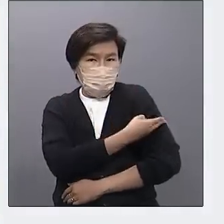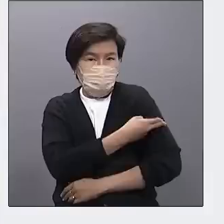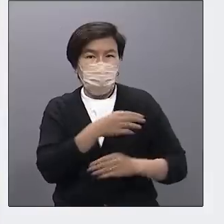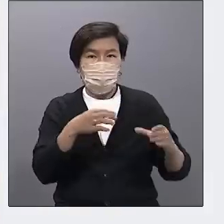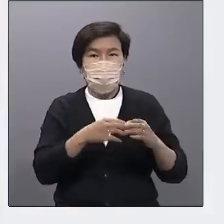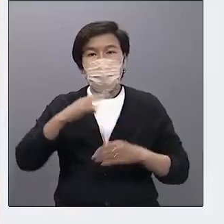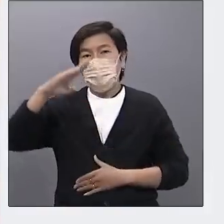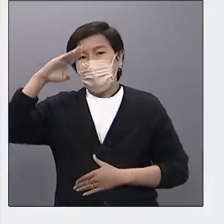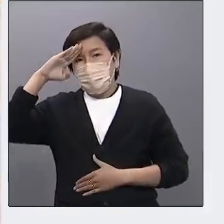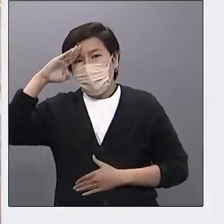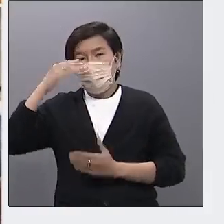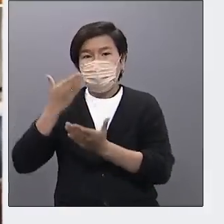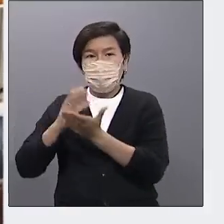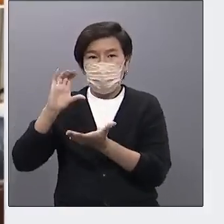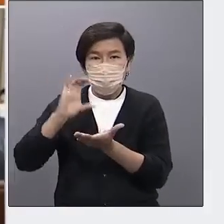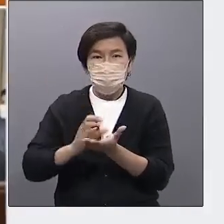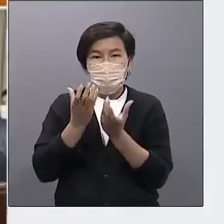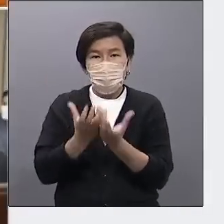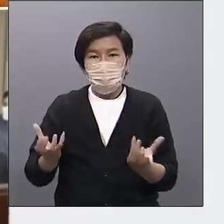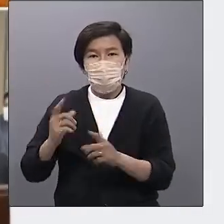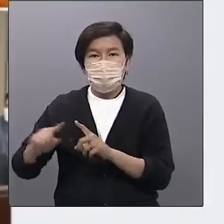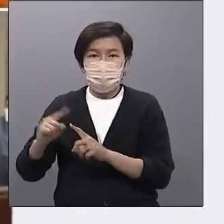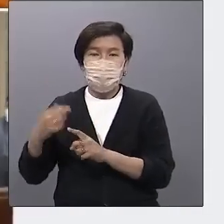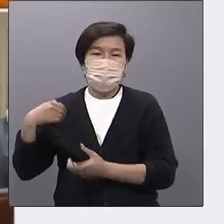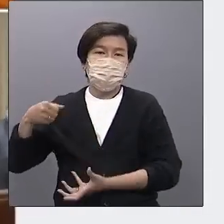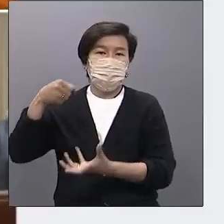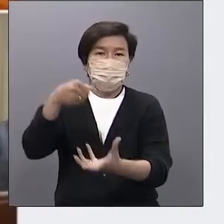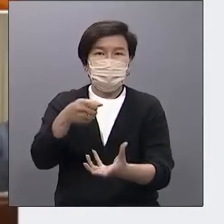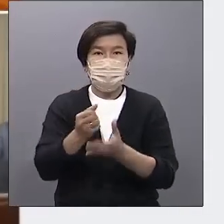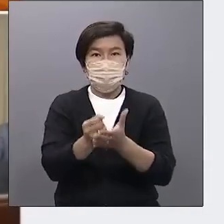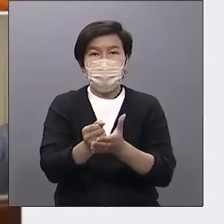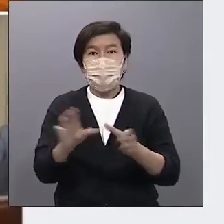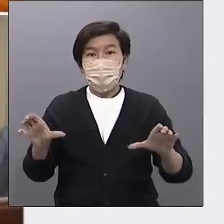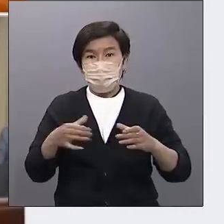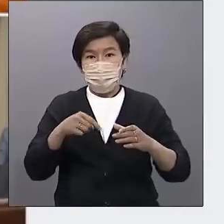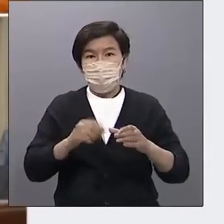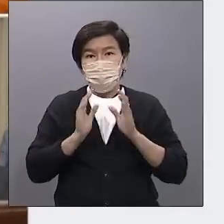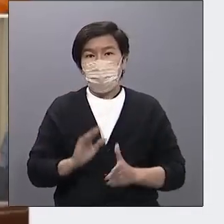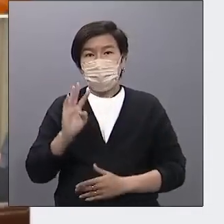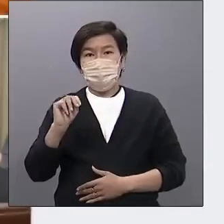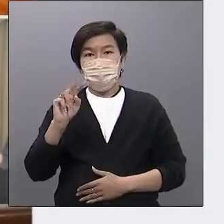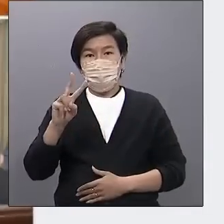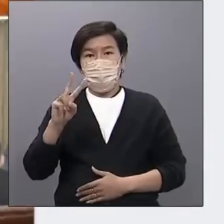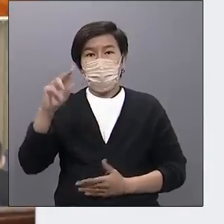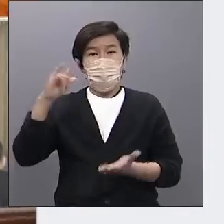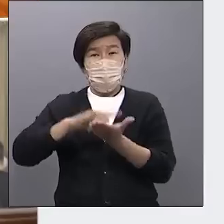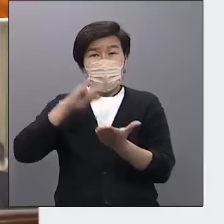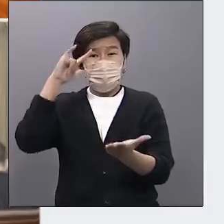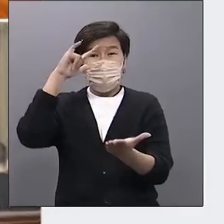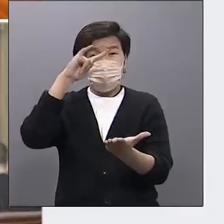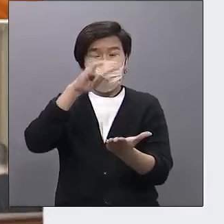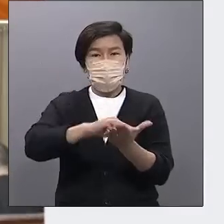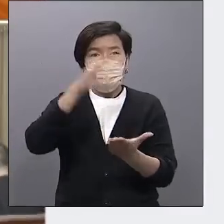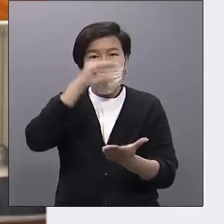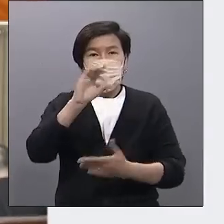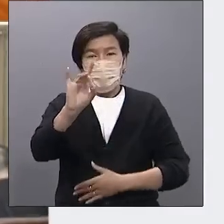สิ่งของบริจาคและเวชภัณฑ์ซึ่งในทีมนี้จะมี 42นายออกเดินทางในช่วง 20:00นค่ะ